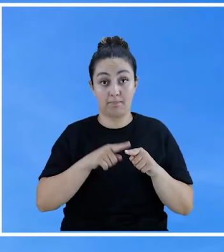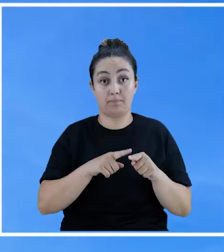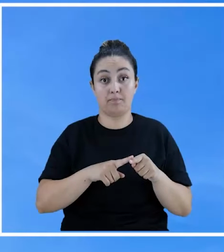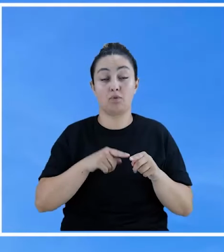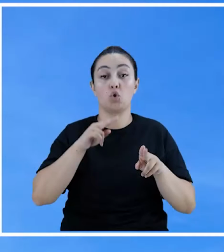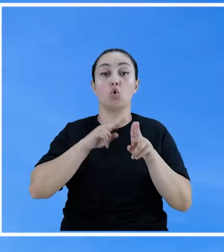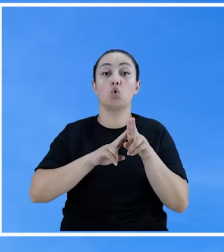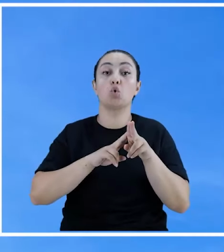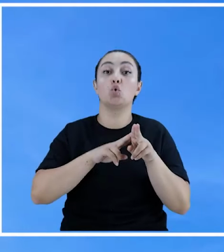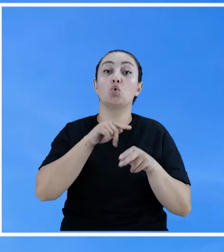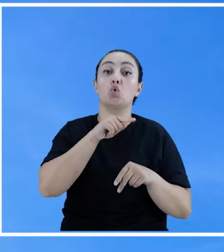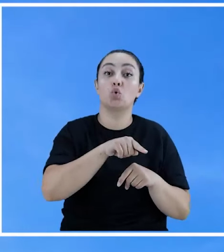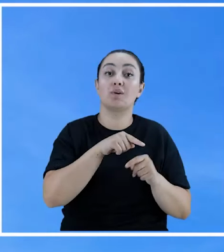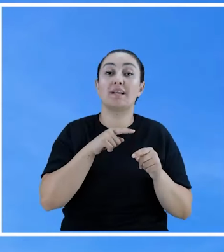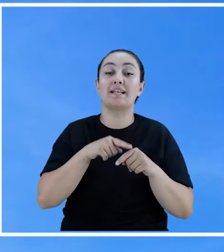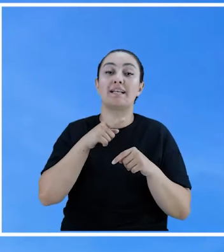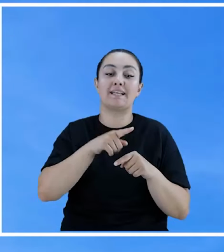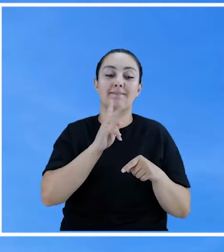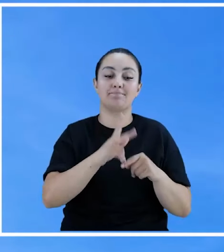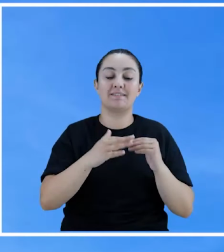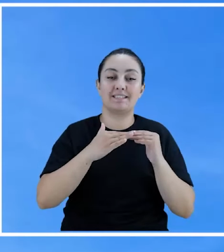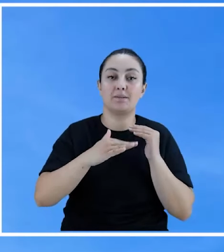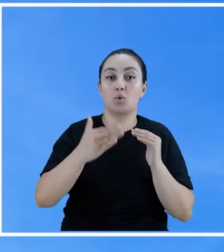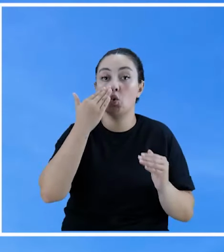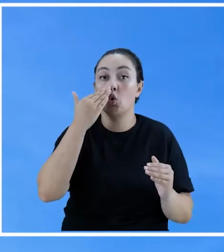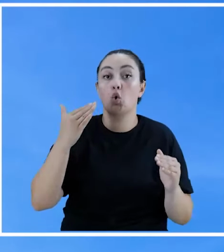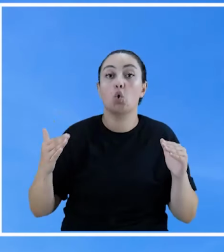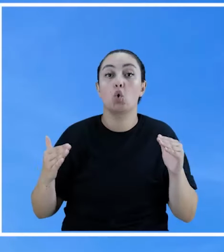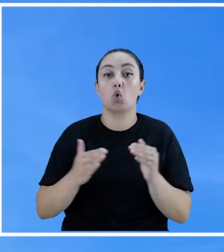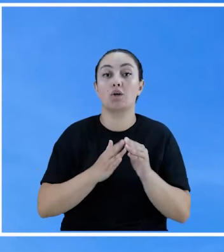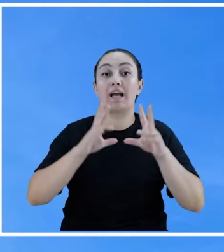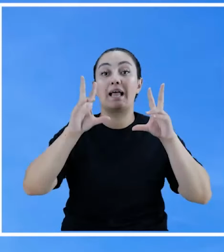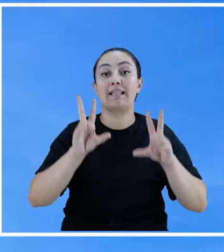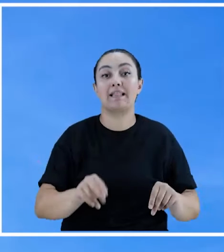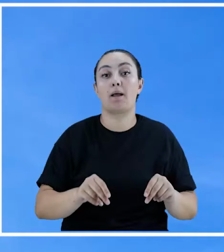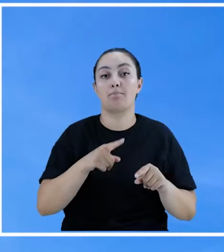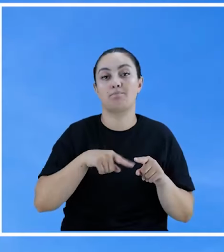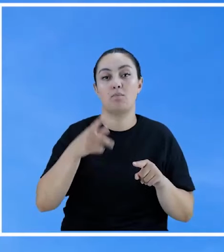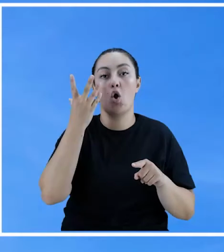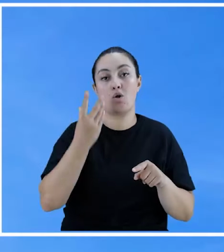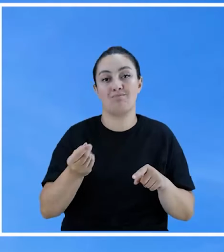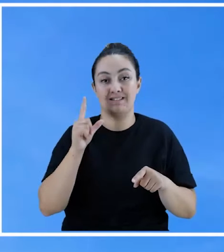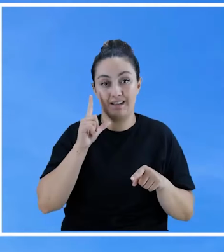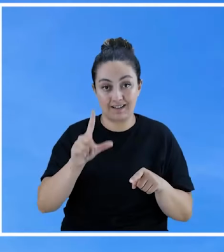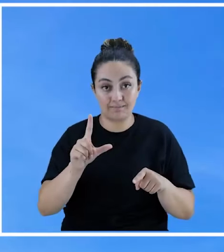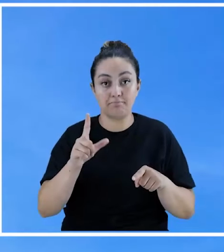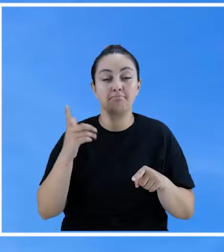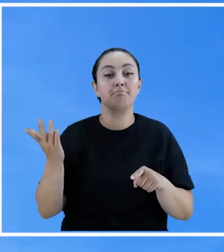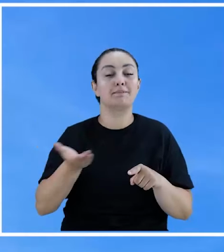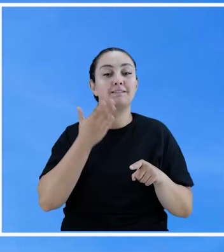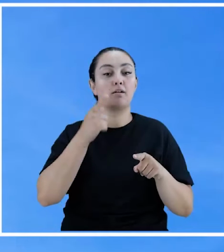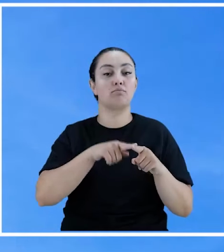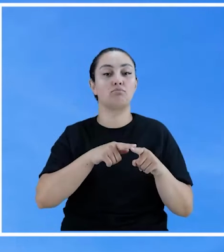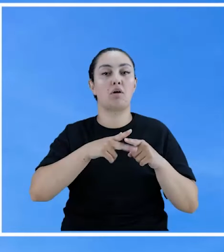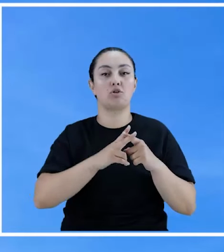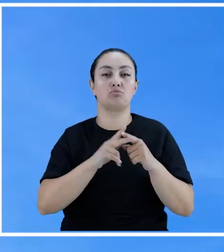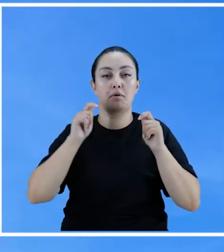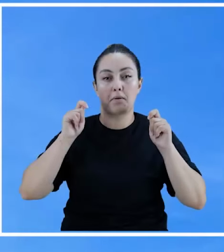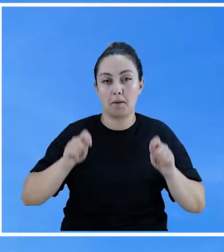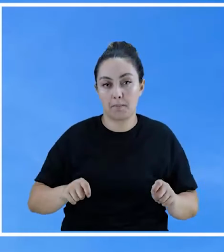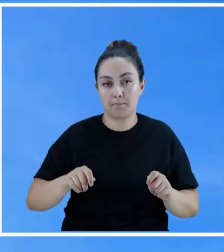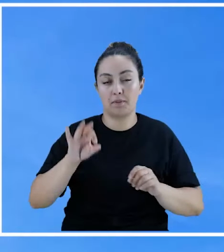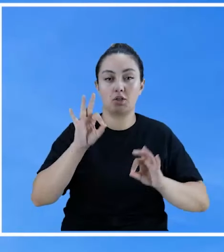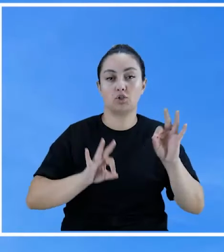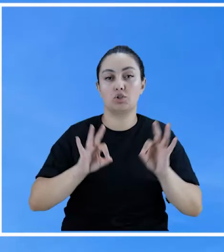yapılırken etüdü sahayı karakterize edecek bir şekilde tamamlanmış ve yapılmış olması gerekir. Etüt ne demektir? Araştırma